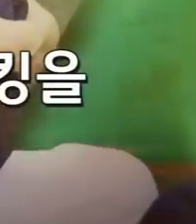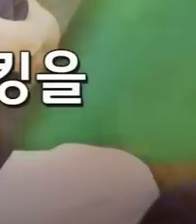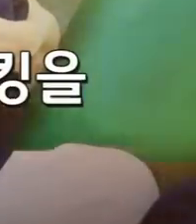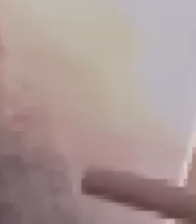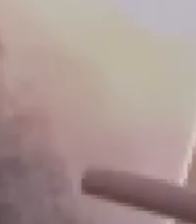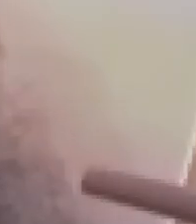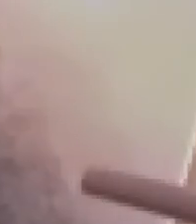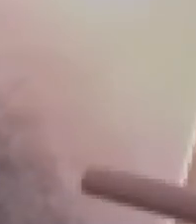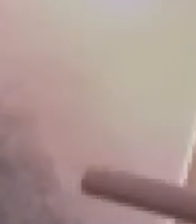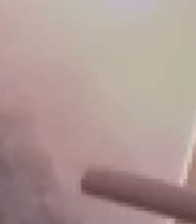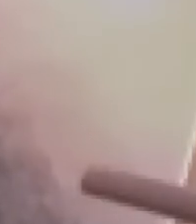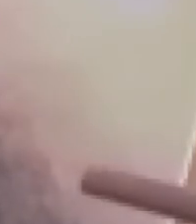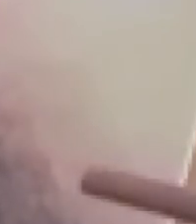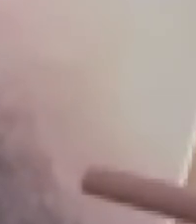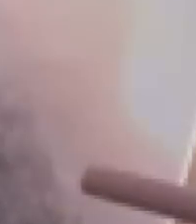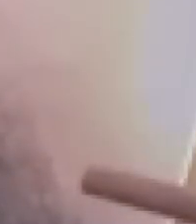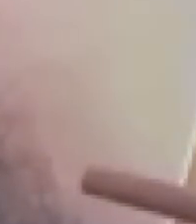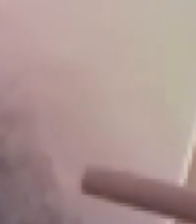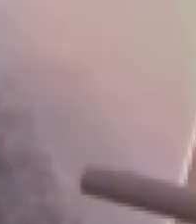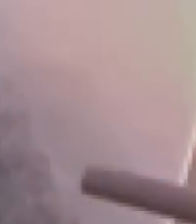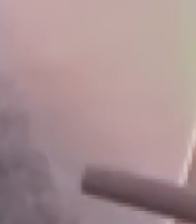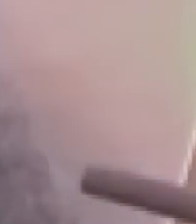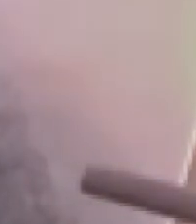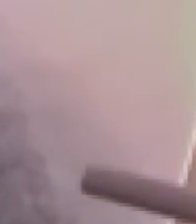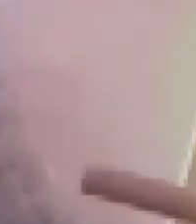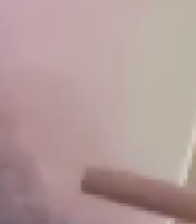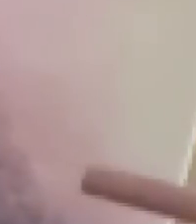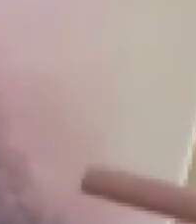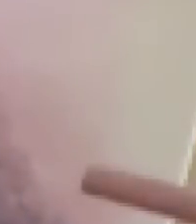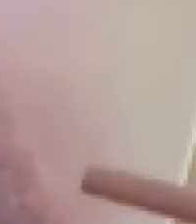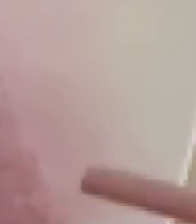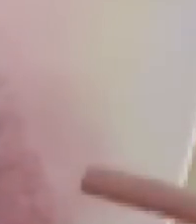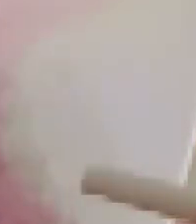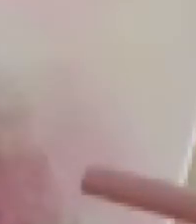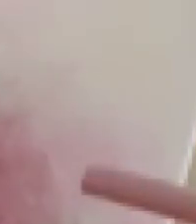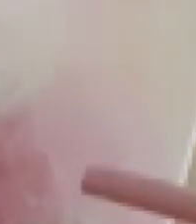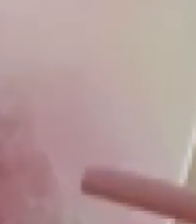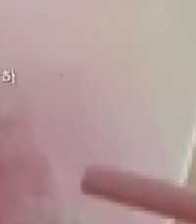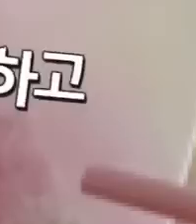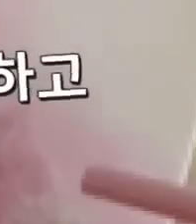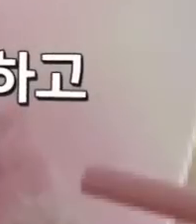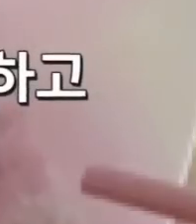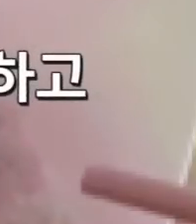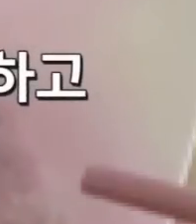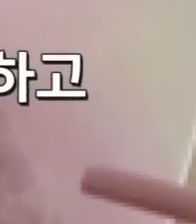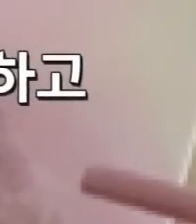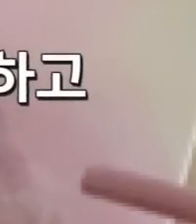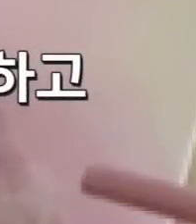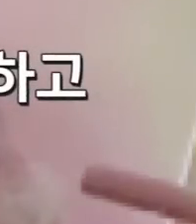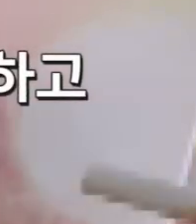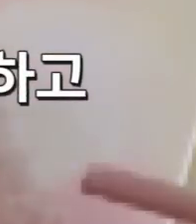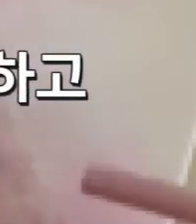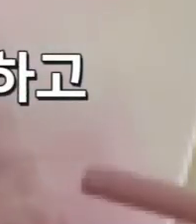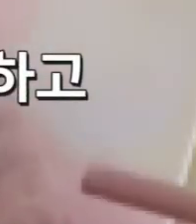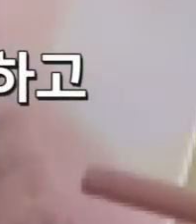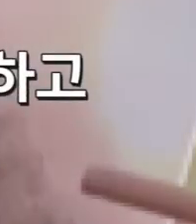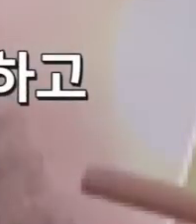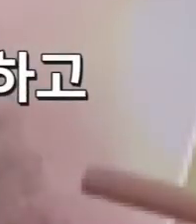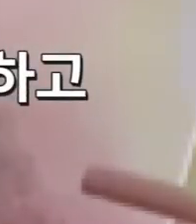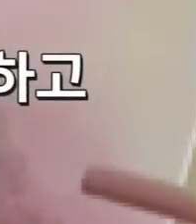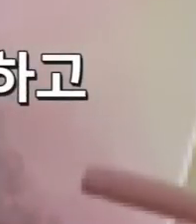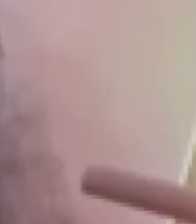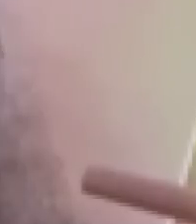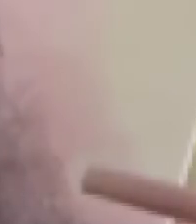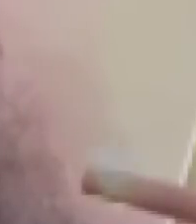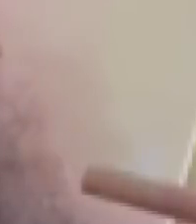계속하고 있어요. 한동훈 장관을 또 상대로 해갖고 뒷조사하잖아요. 그죠? 이미 다 거짓으로 드러났는데도 불구하고 사과를